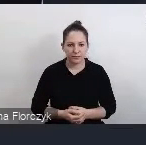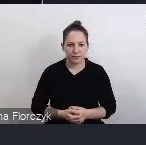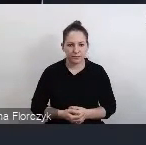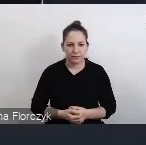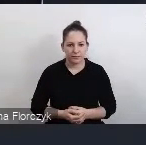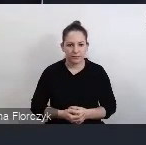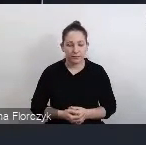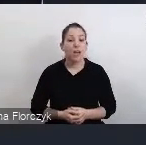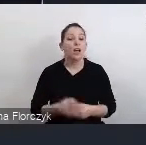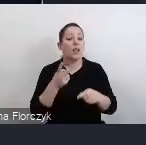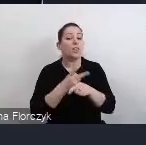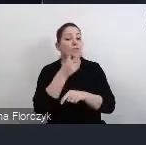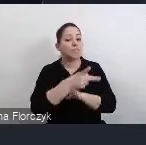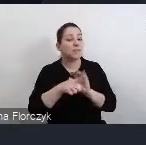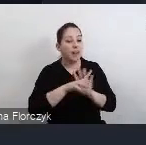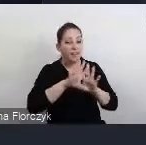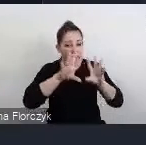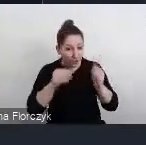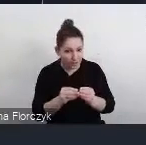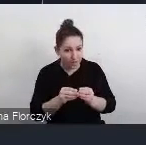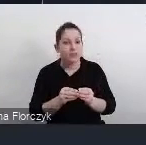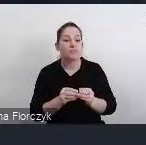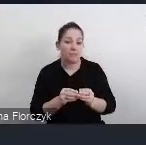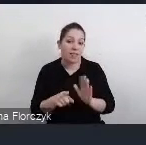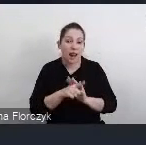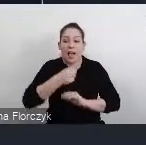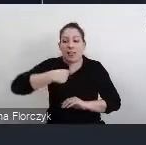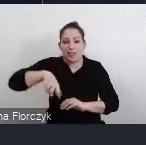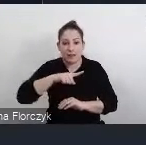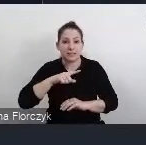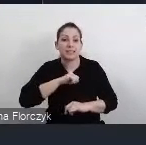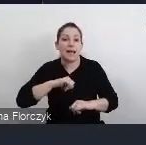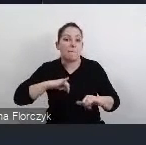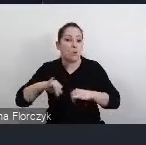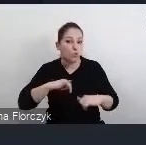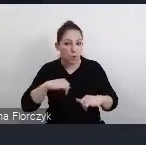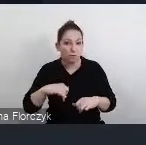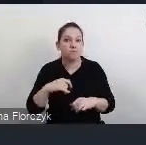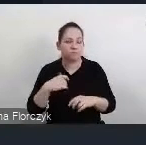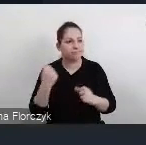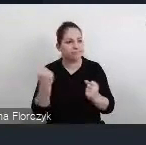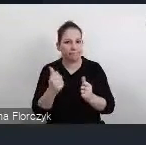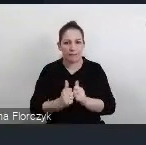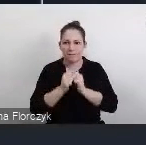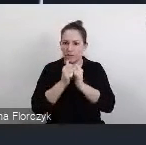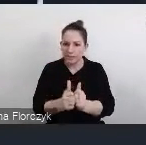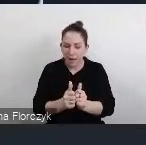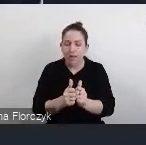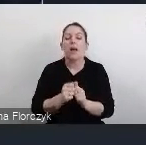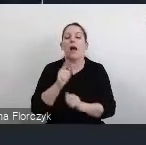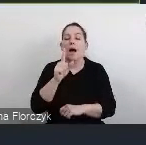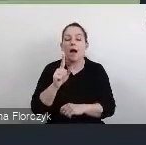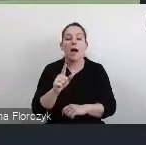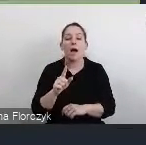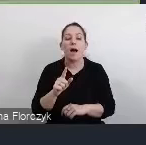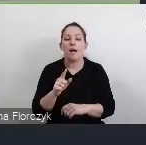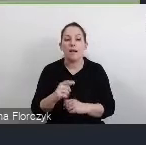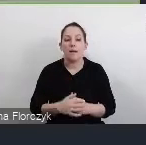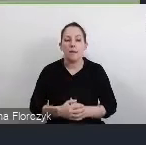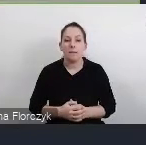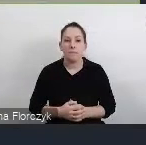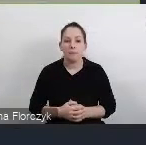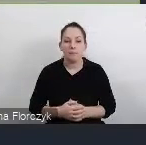Dostępne dla wszystkich, co oczywiście dla nas samorządowców jest pewnym wyzwaniem. Z jednej strony istnieje zawsze jakaś